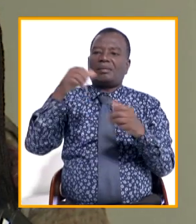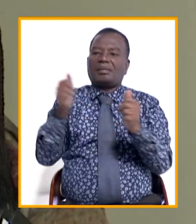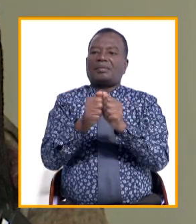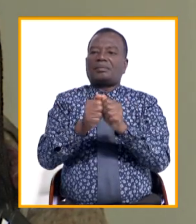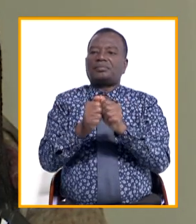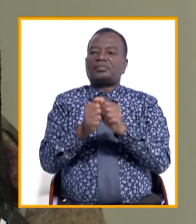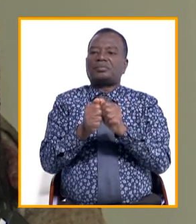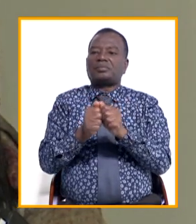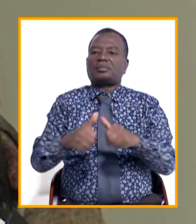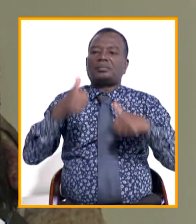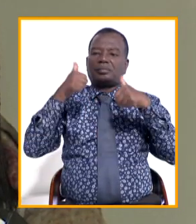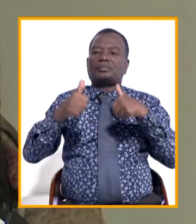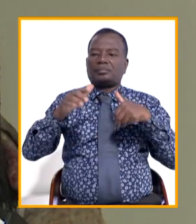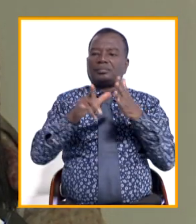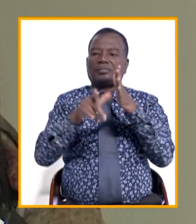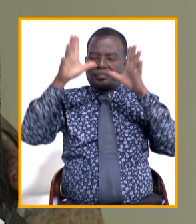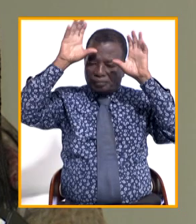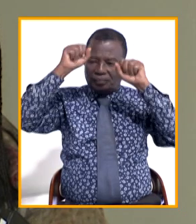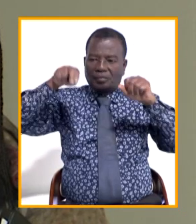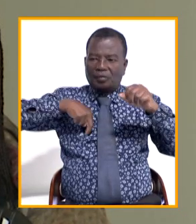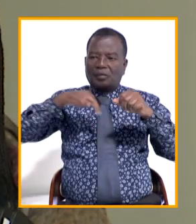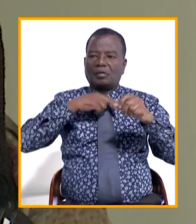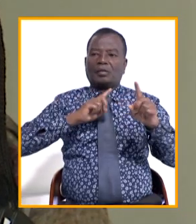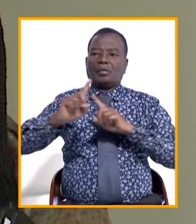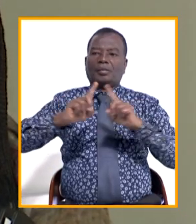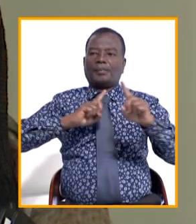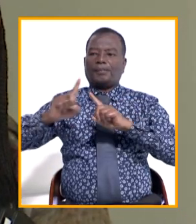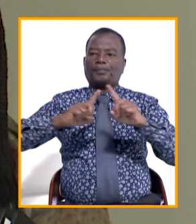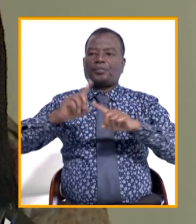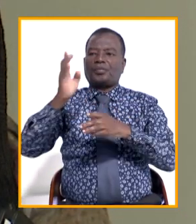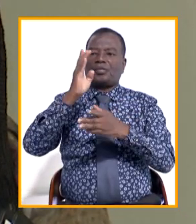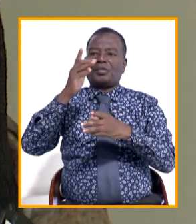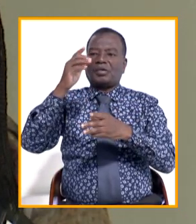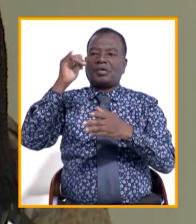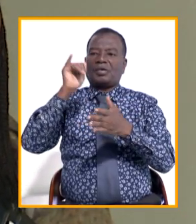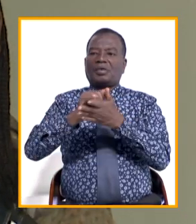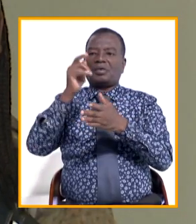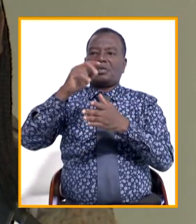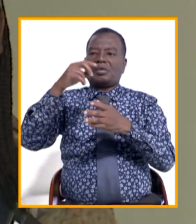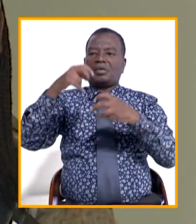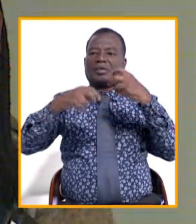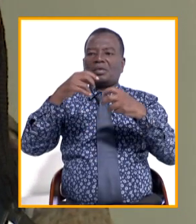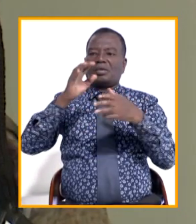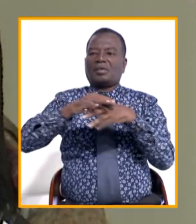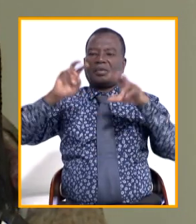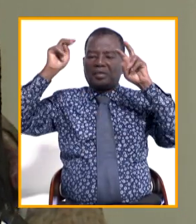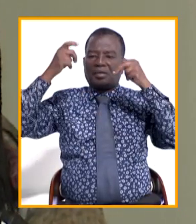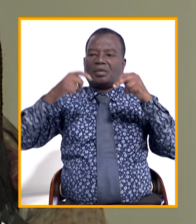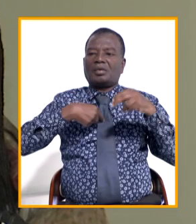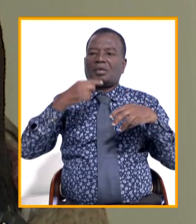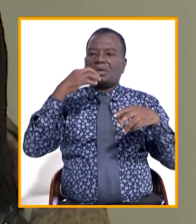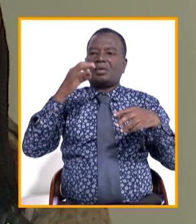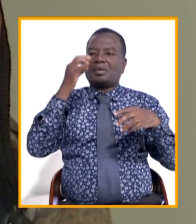avec son Excellence Monsieur le Vice-président, donc nous avons abordé cette question sur les thèmes. Je me félicite vraiment